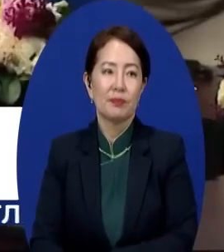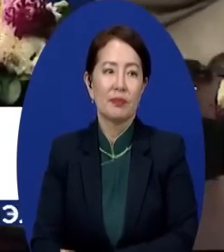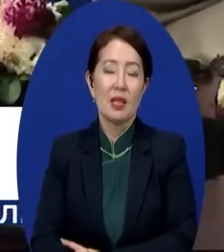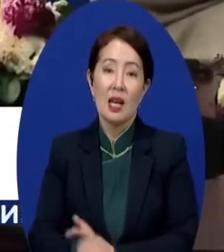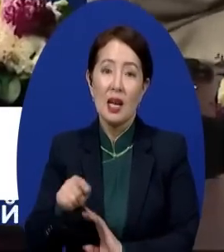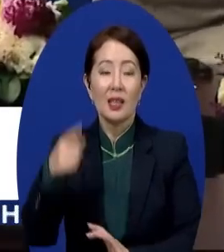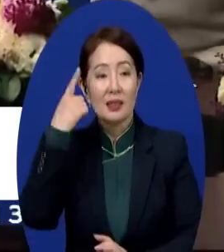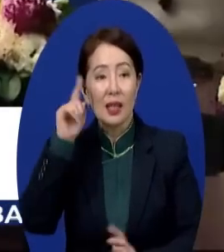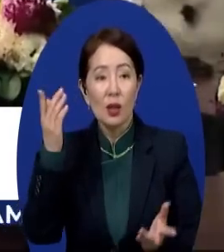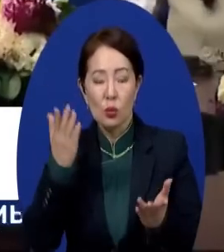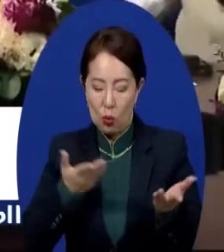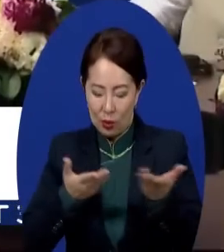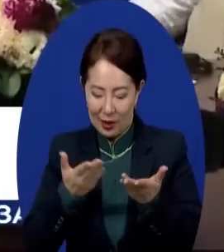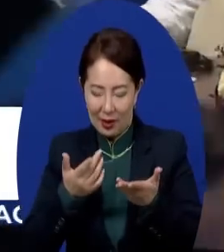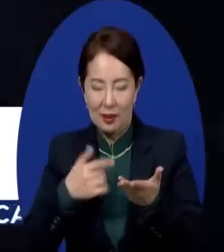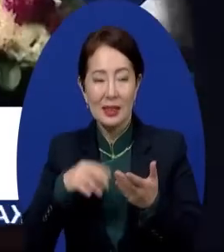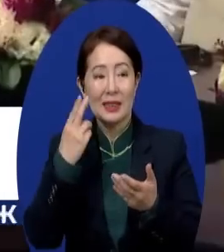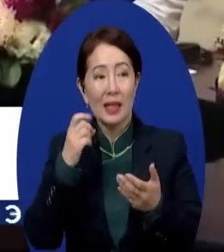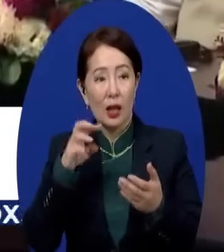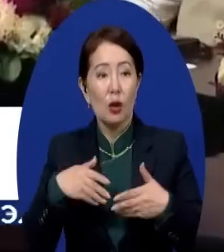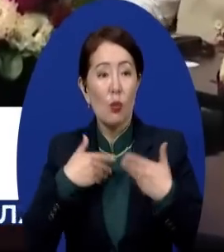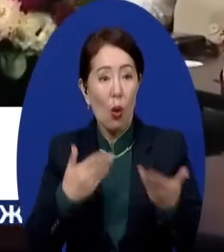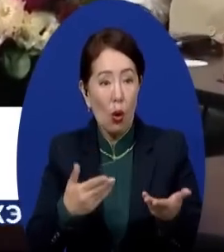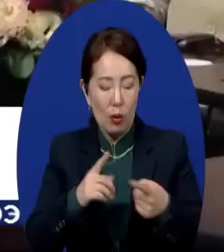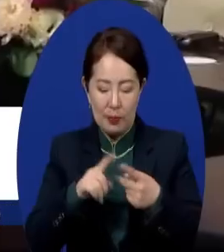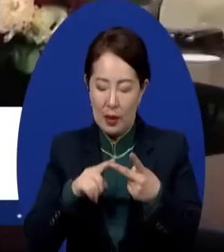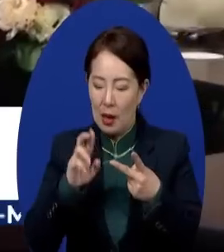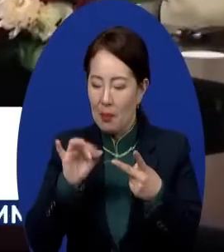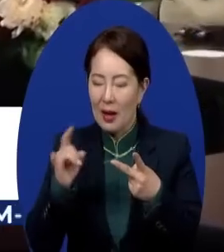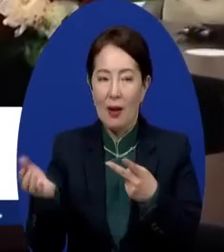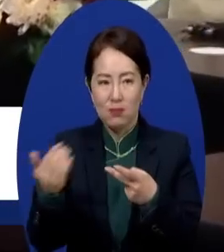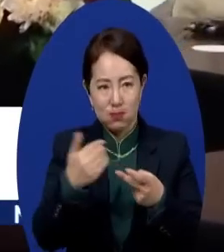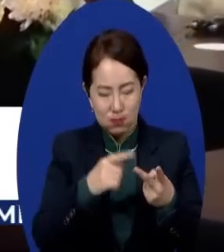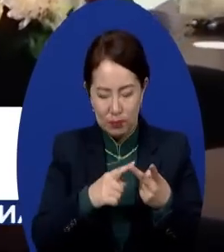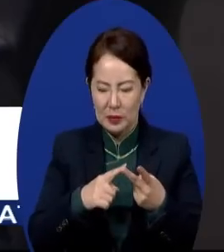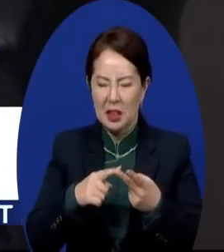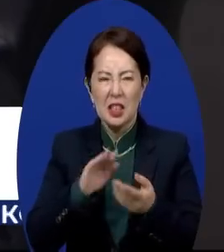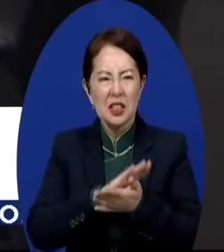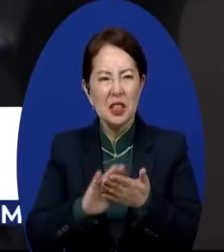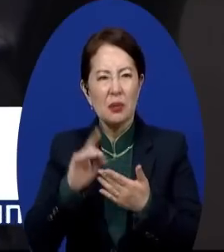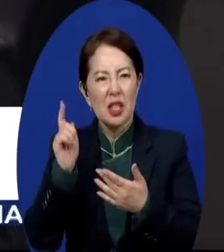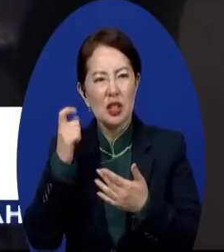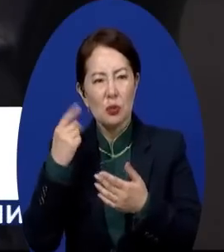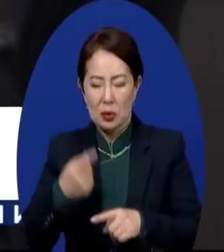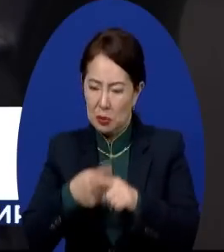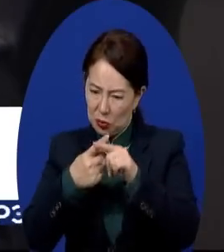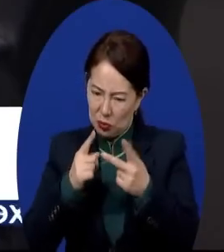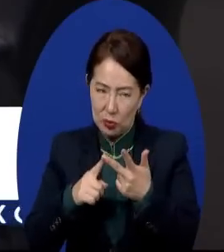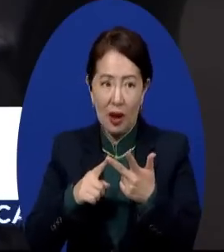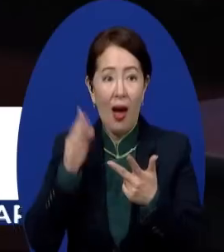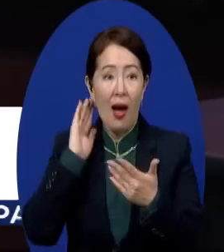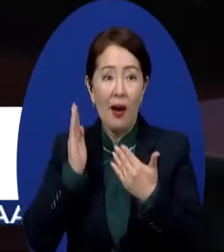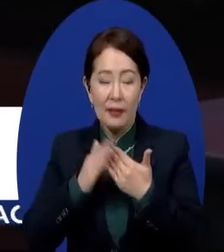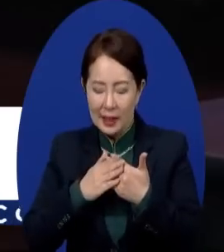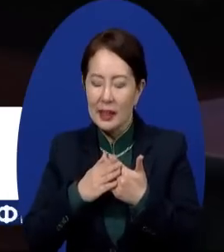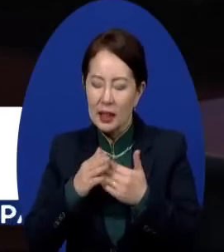Энэ санаачлаг худалдааг цахимжуулах, бараа нийлүүлэлтийн сүлжээг тогтворжуулах, цэвэр эрчим хүчийг нэмэгдүүлэх, авлигатай тэмцэх гэсэн дөрвөн үндсэн